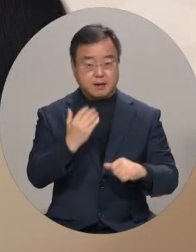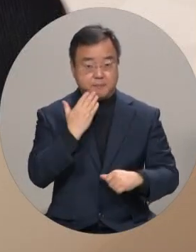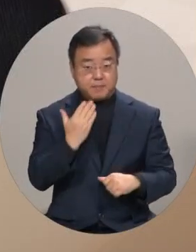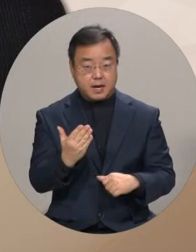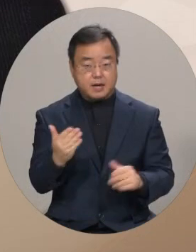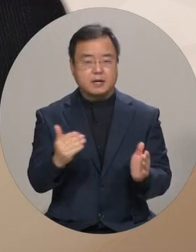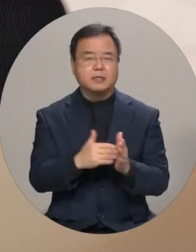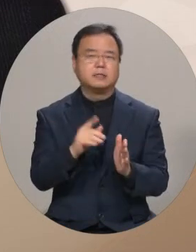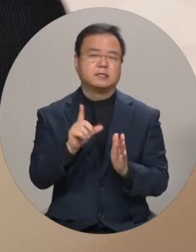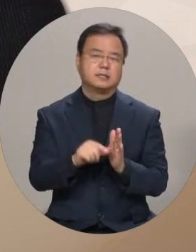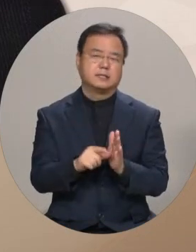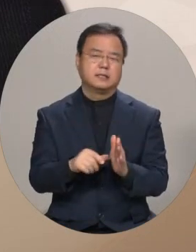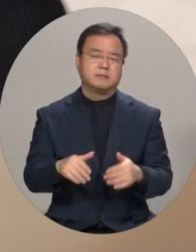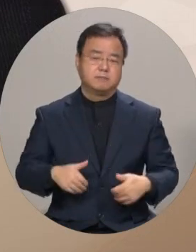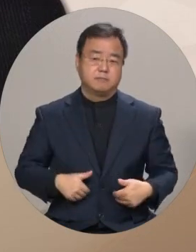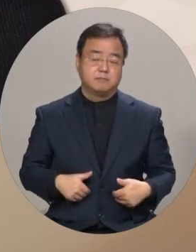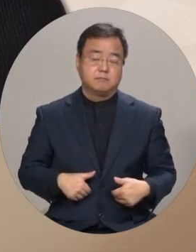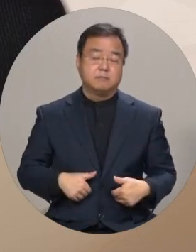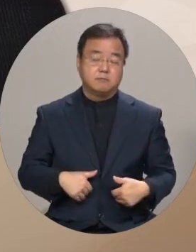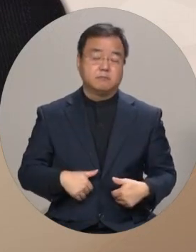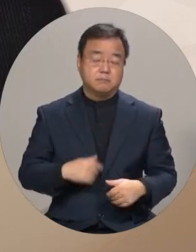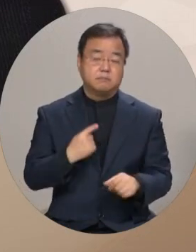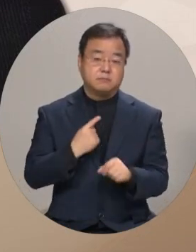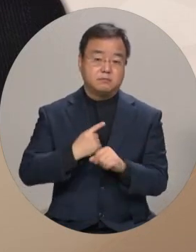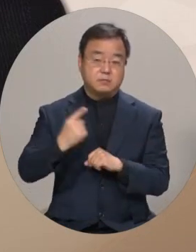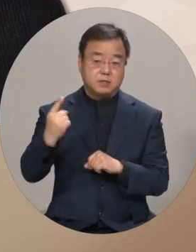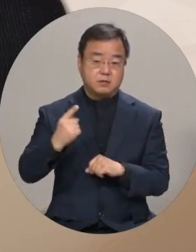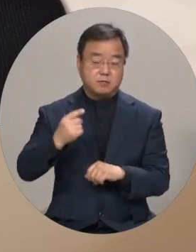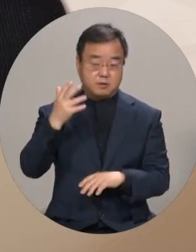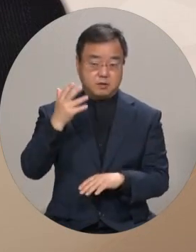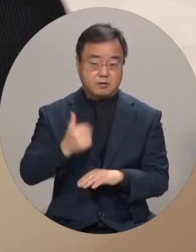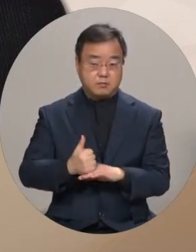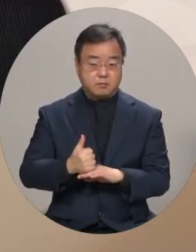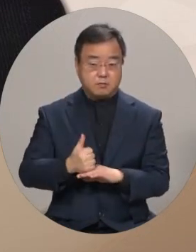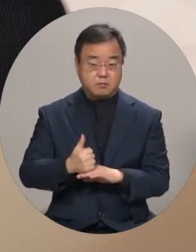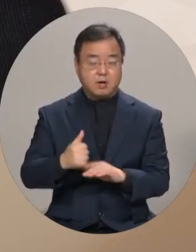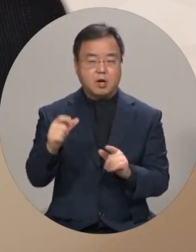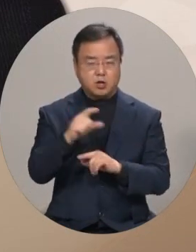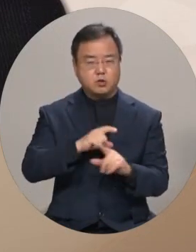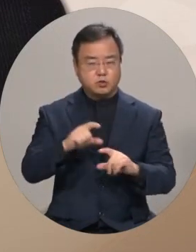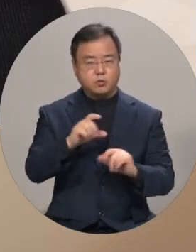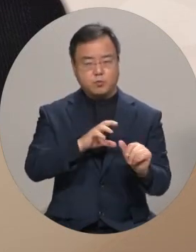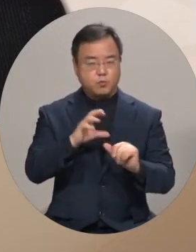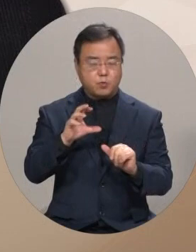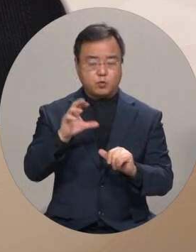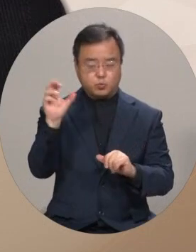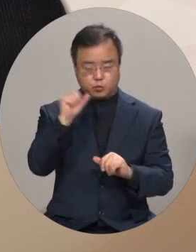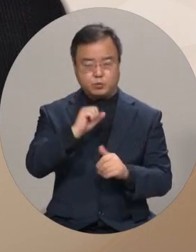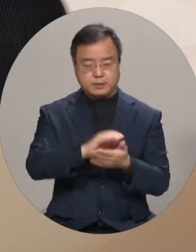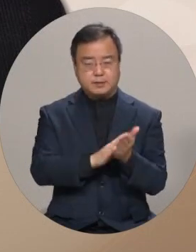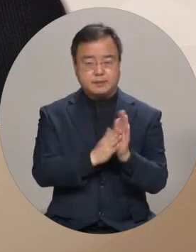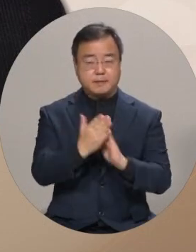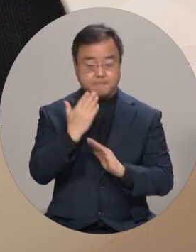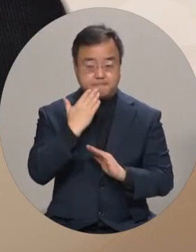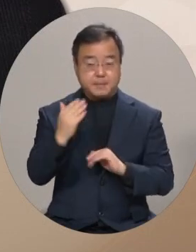필요할 텐데요. 이 내년 실태조사 결과에는 그 효과가 반영될 수 있도록 이 대책들을 세심하게